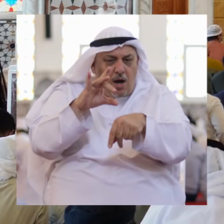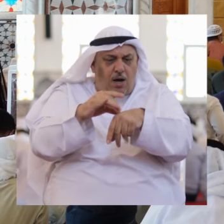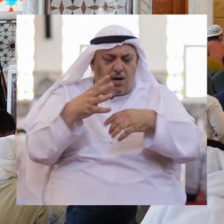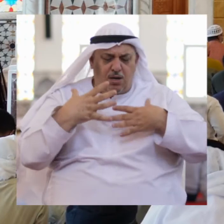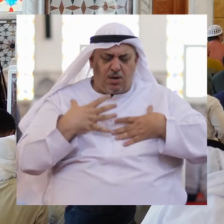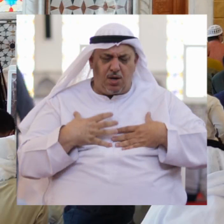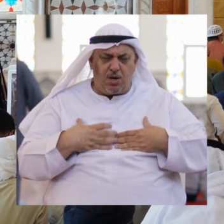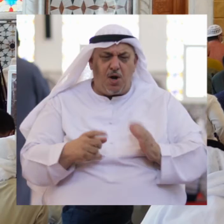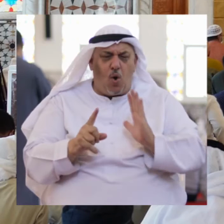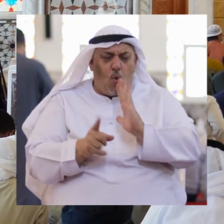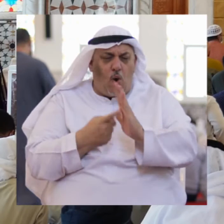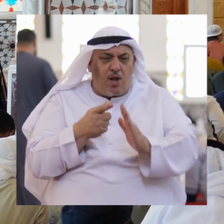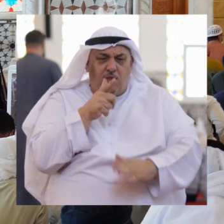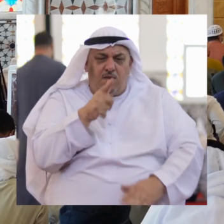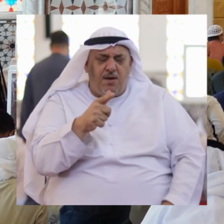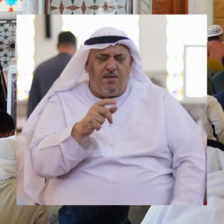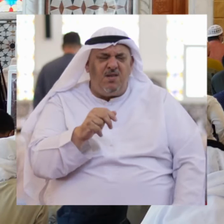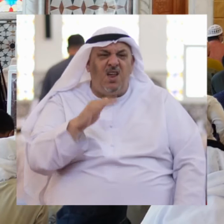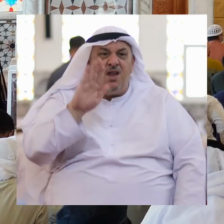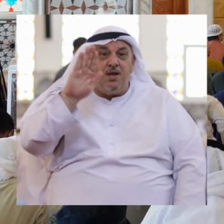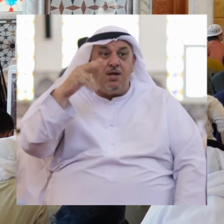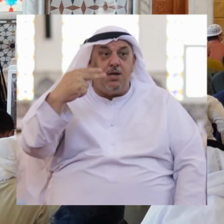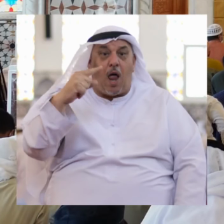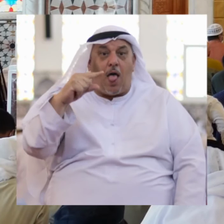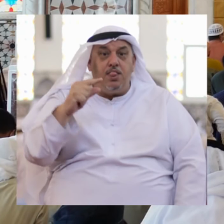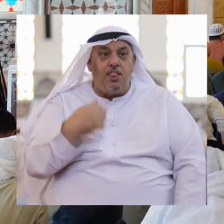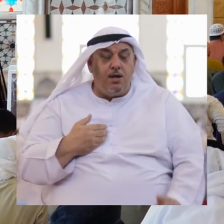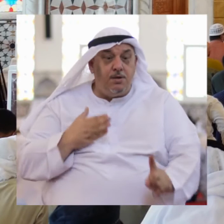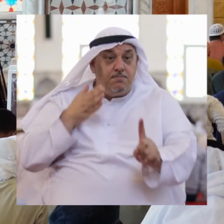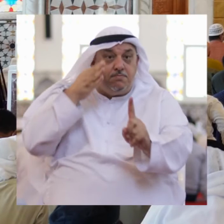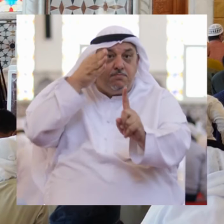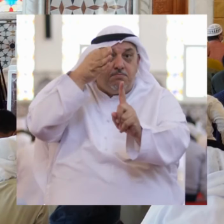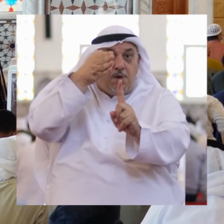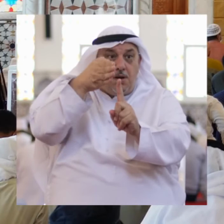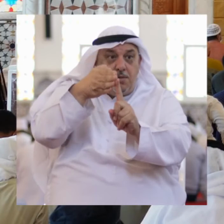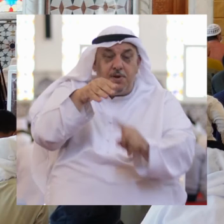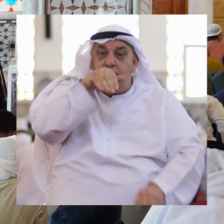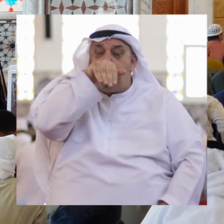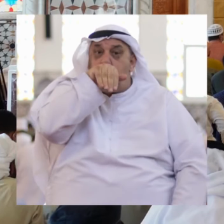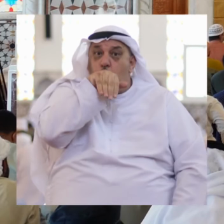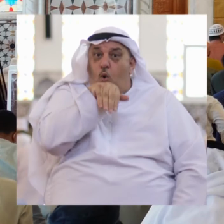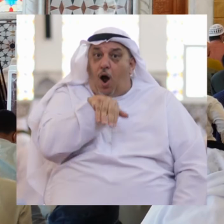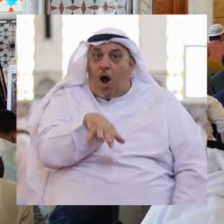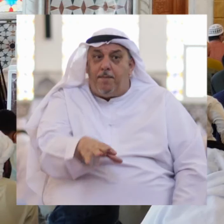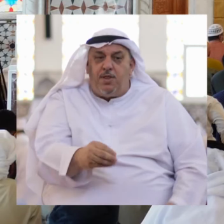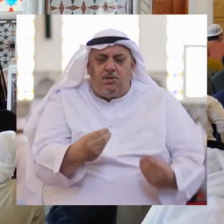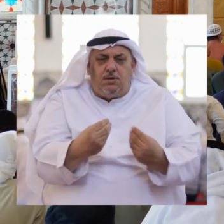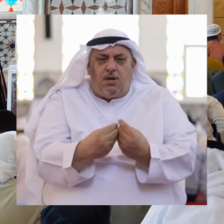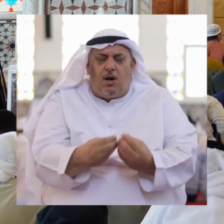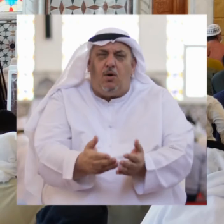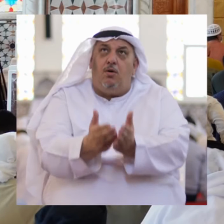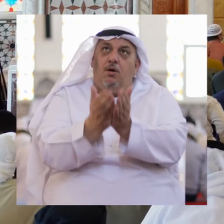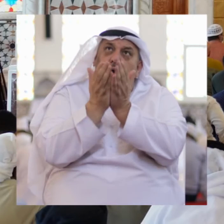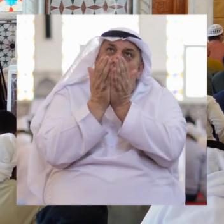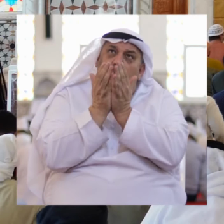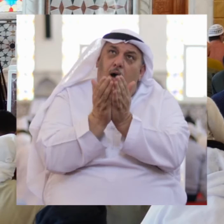زارا سعد بن ابي وقاص رضي الله عنه دعى له